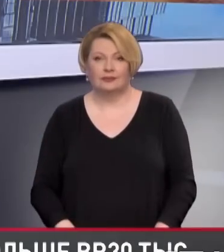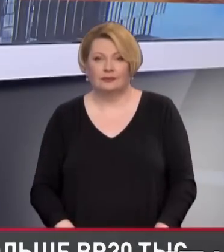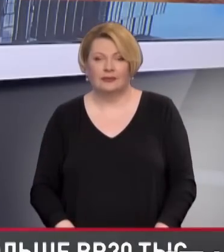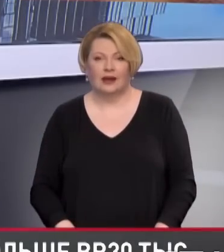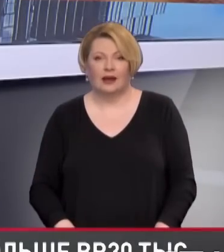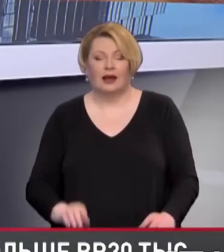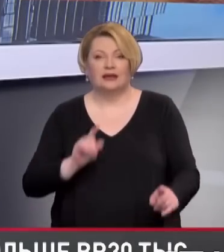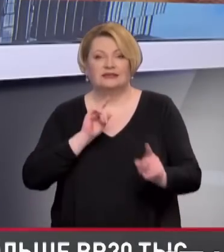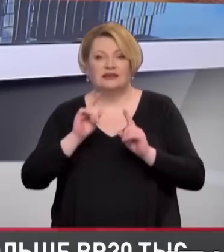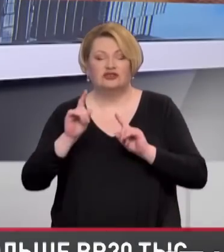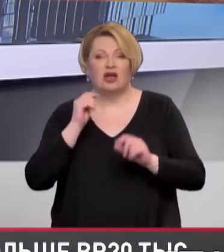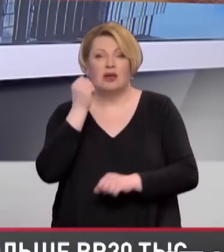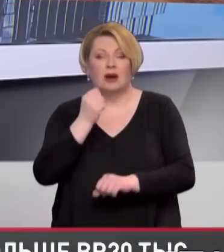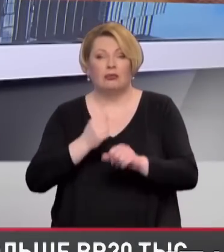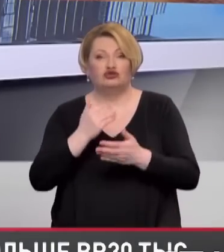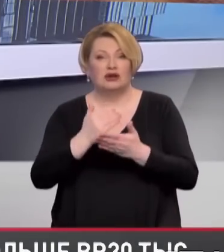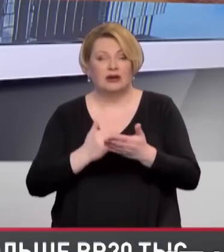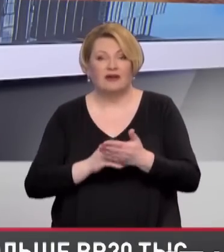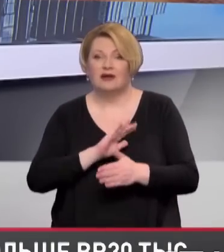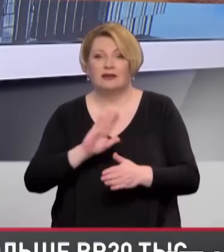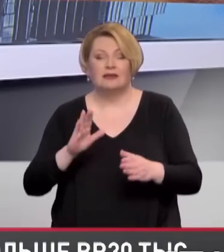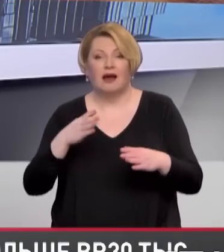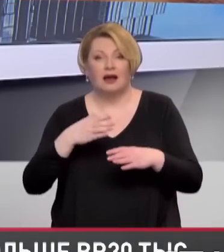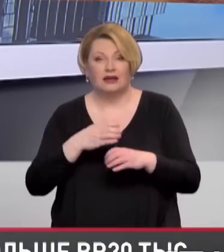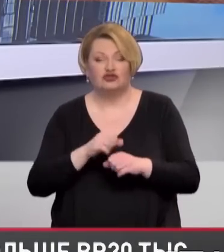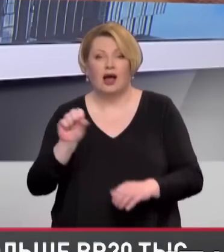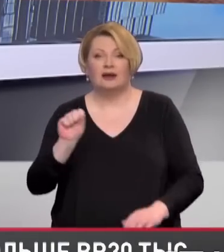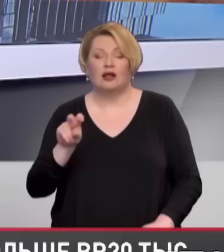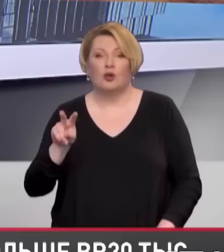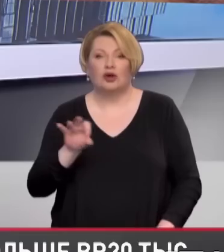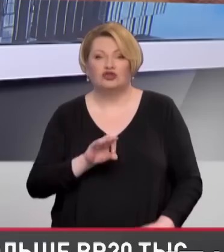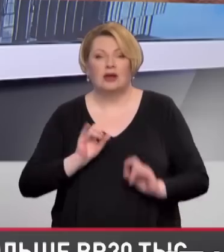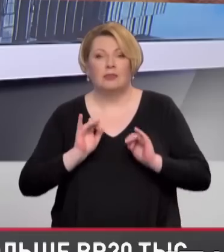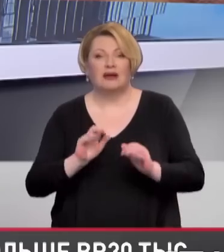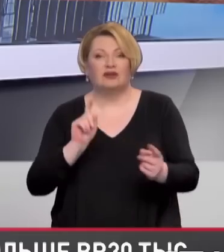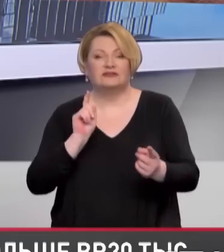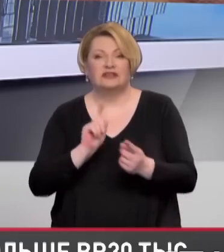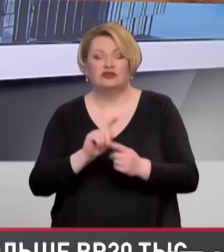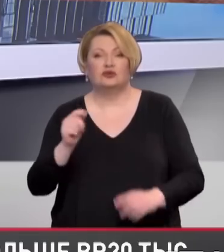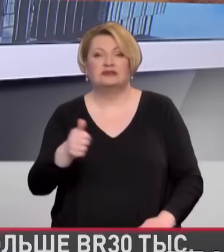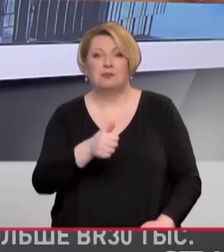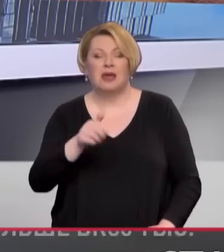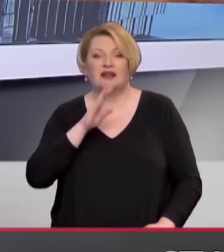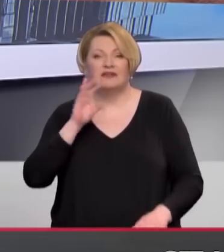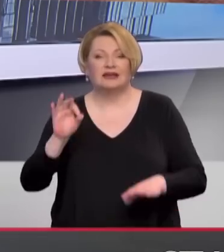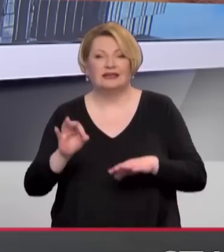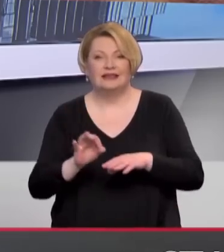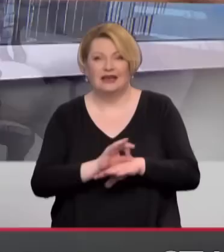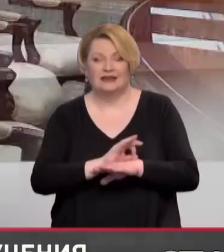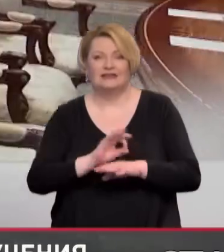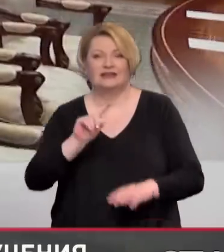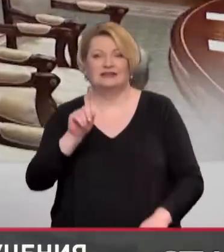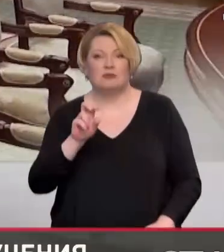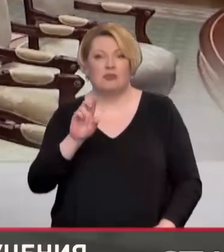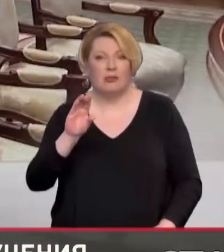бывает. Совещанием рабочий график главы государства не ограничился. Александр Лукашенко провел встречу с первой леди Зимбабве.